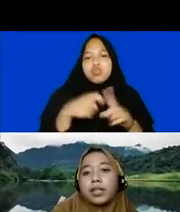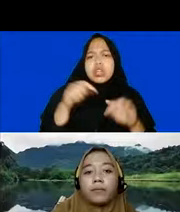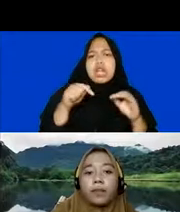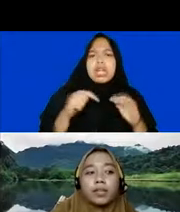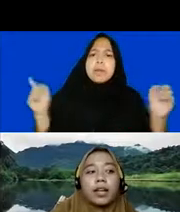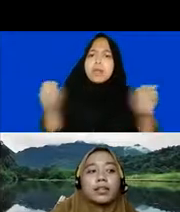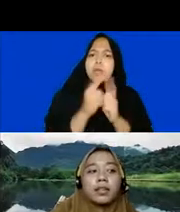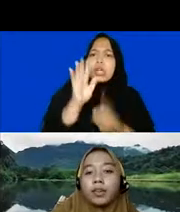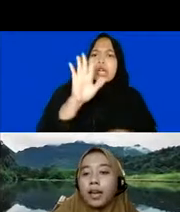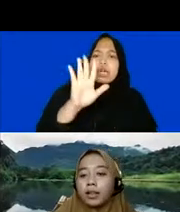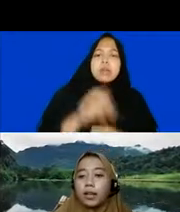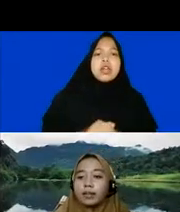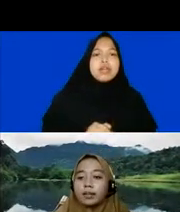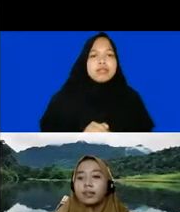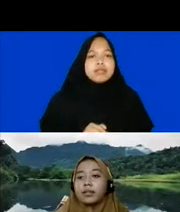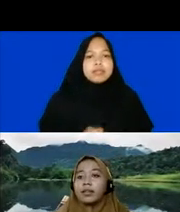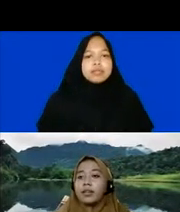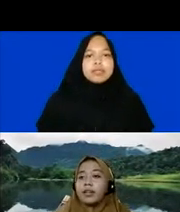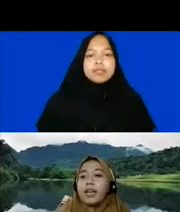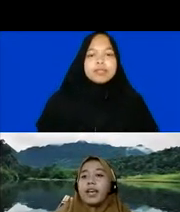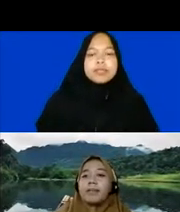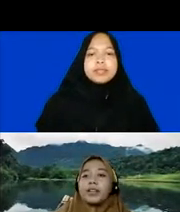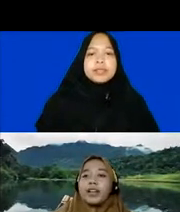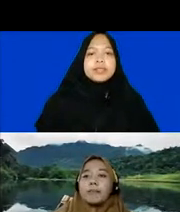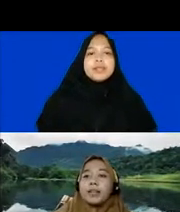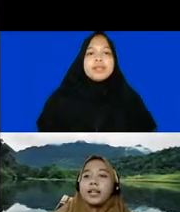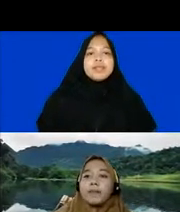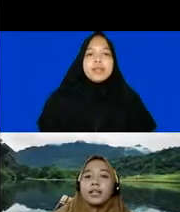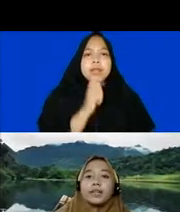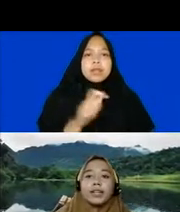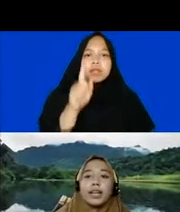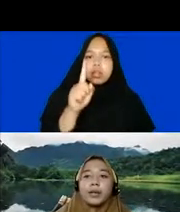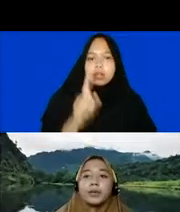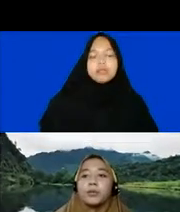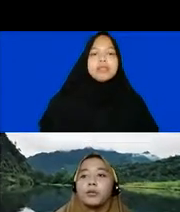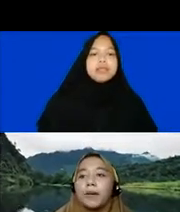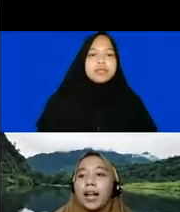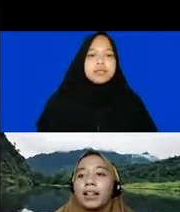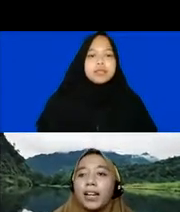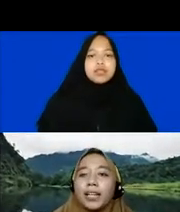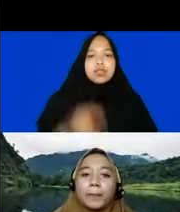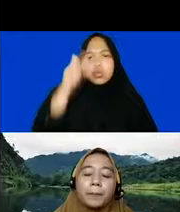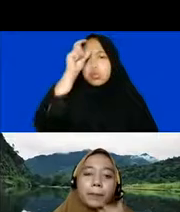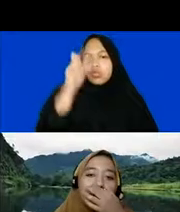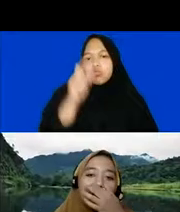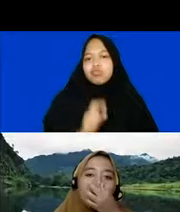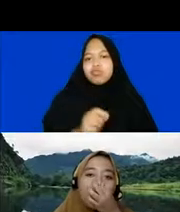Seni, Universitas Negeri Jakarta. Oke, pertanyaan pertama nih Mas Kire untuk pengantar